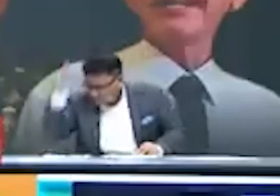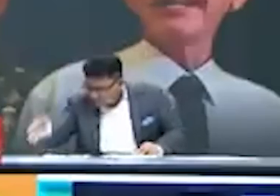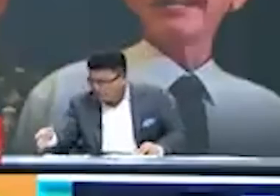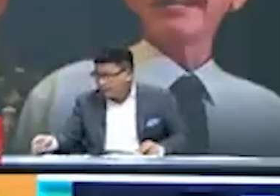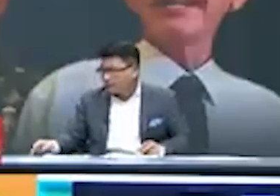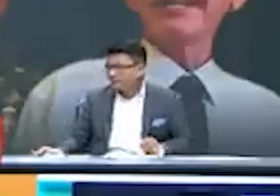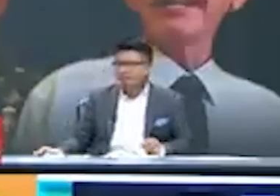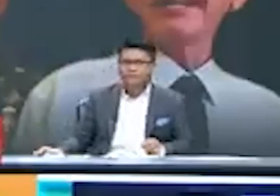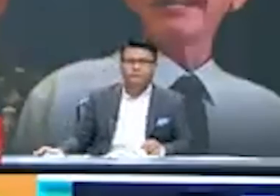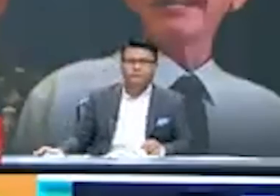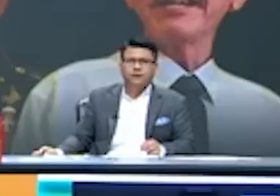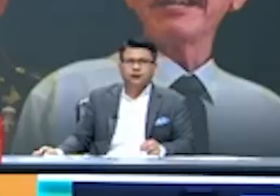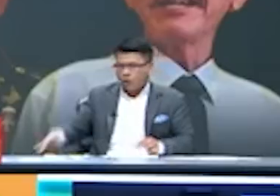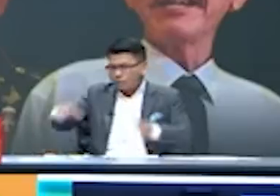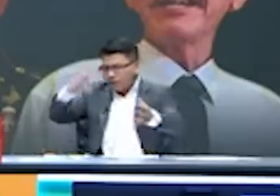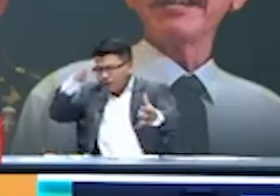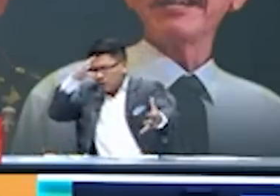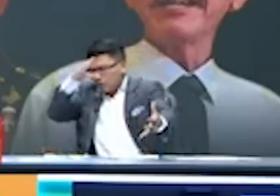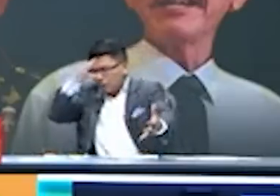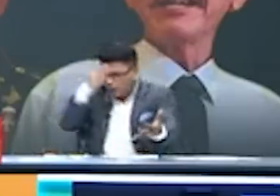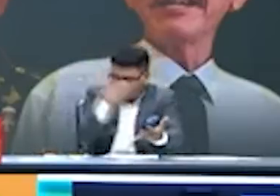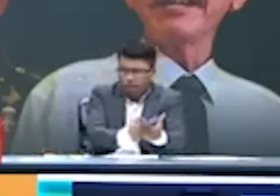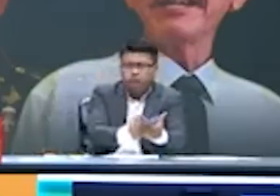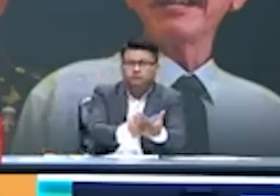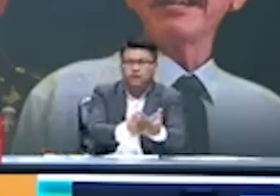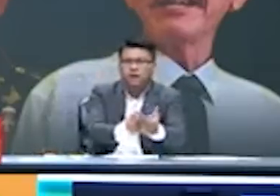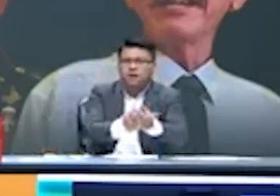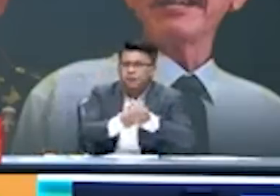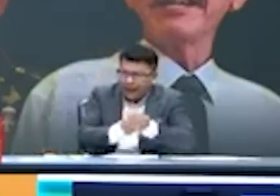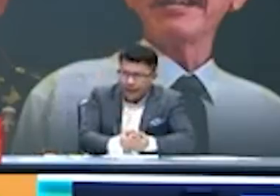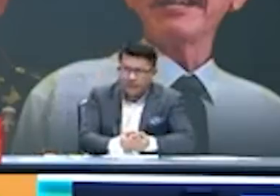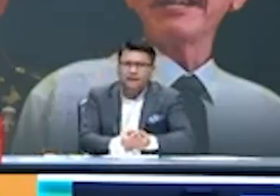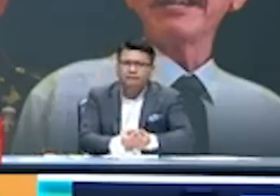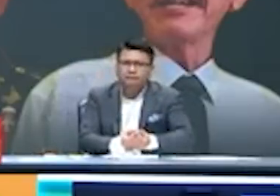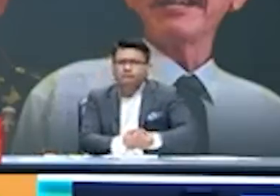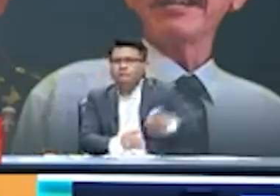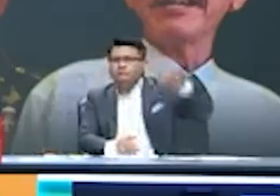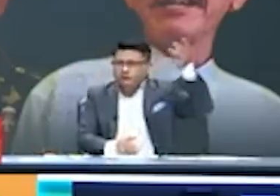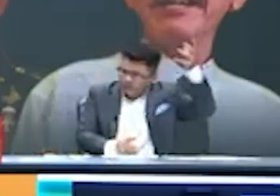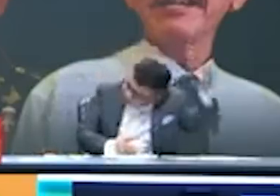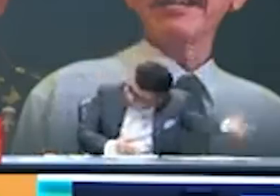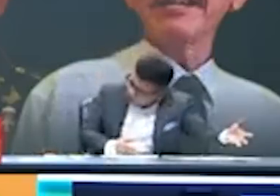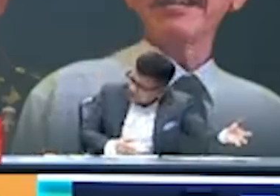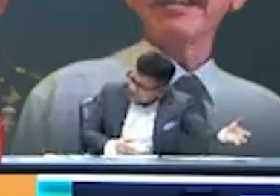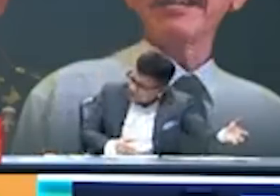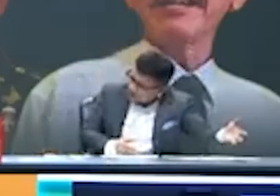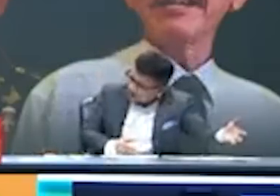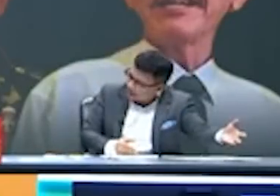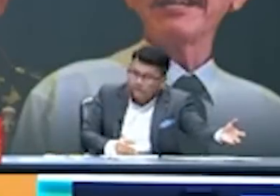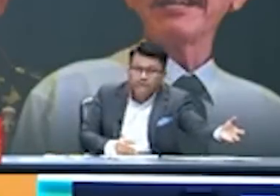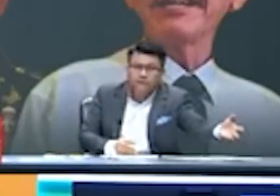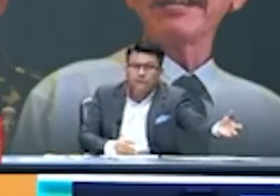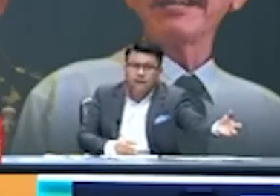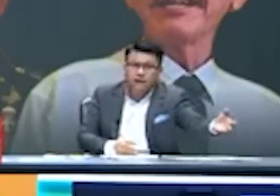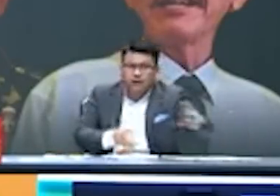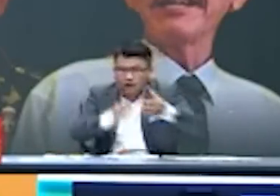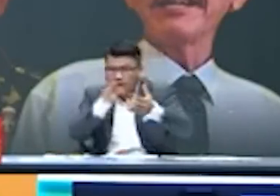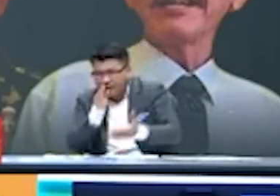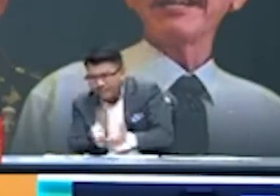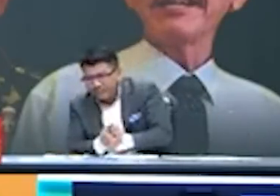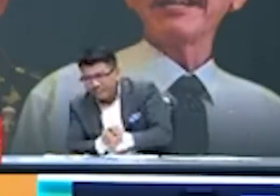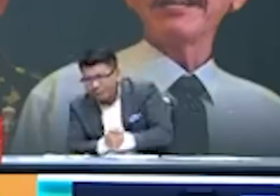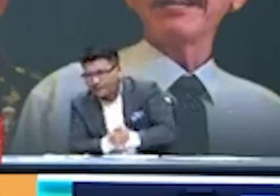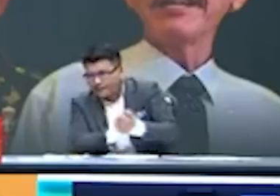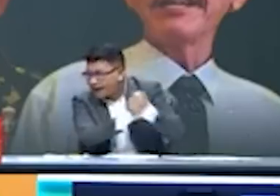คนที่มีอำนาจ ค่ะ โดยมีคนคนนึง พาไป ไปเจอคนที่ชอบสะสมนาฬิกาแล้วก็